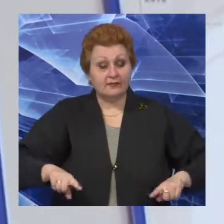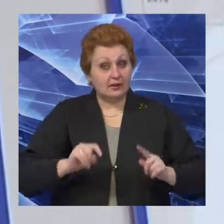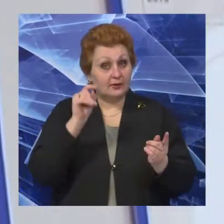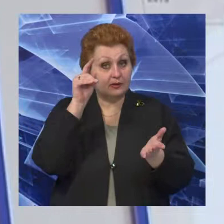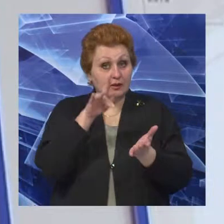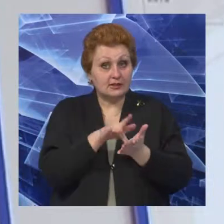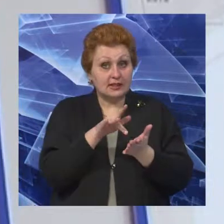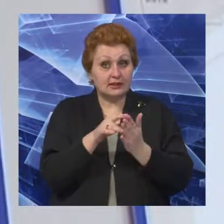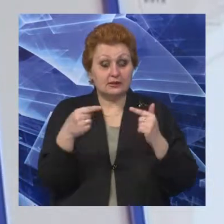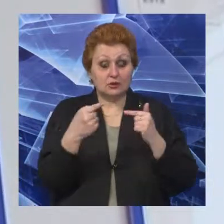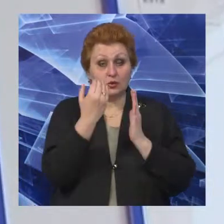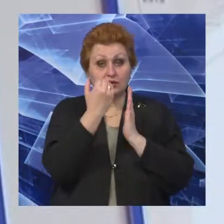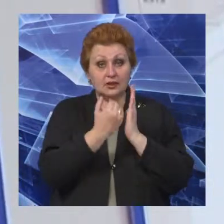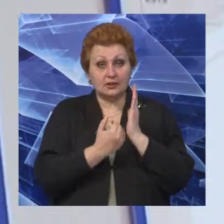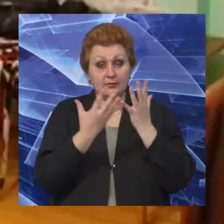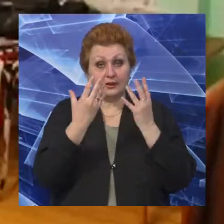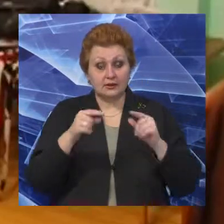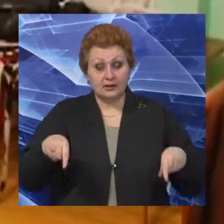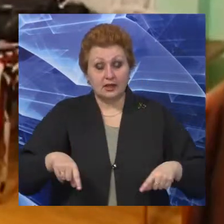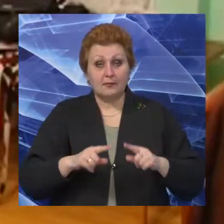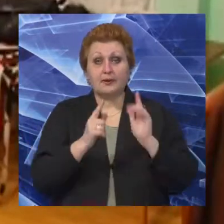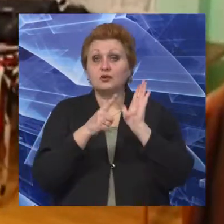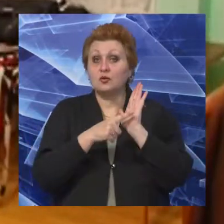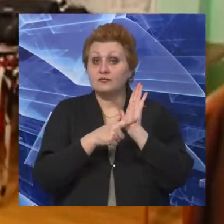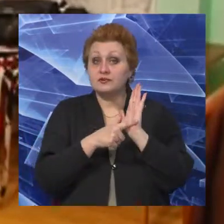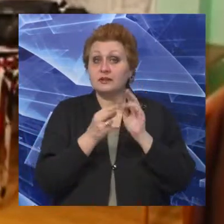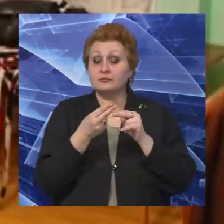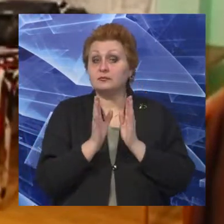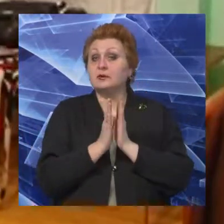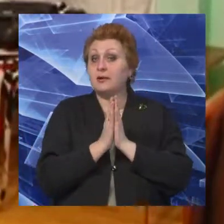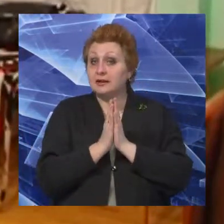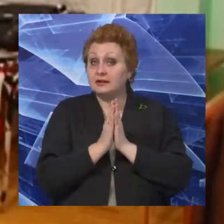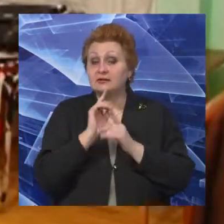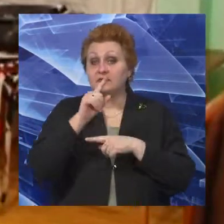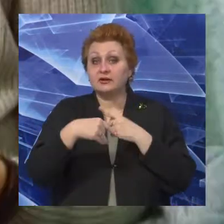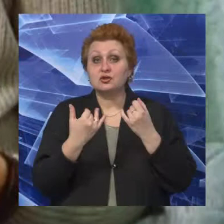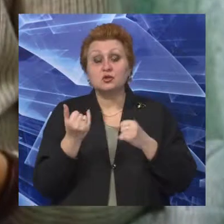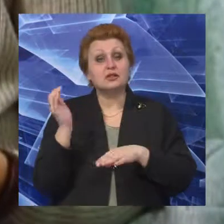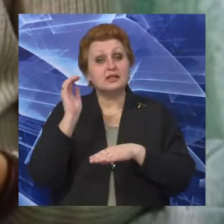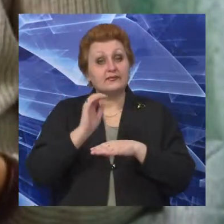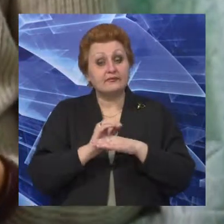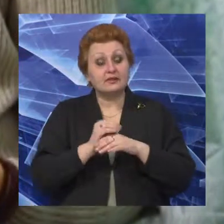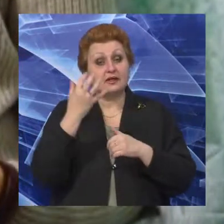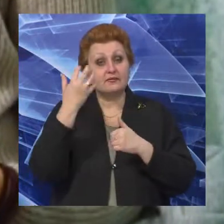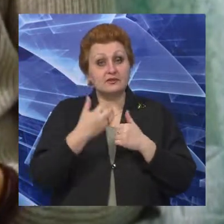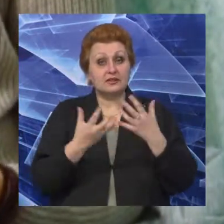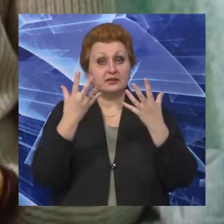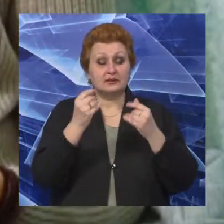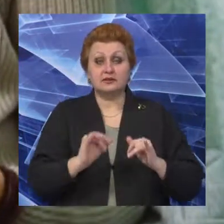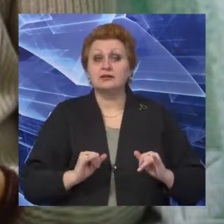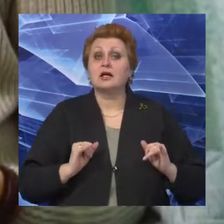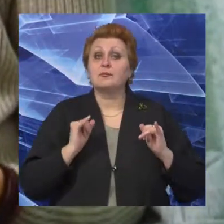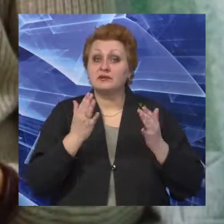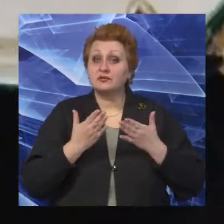реабилитационном центре четкий распорядок дня. Подъем в 7 утра, уже через полчаса утренняя молитва. Еще есть вечерняя. В середине дня несколько